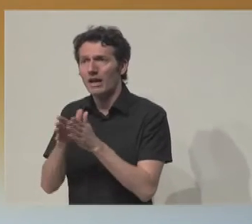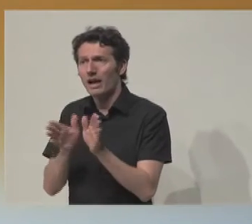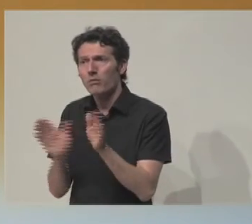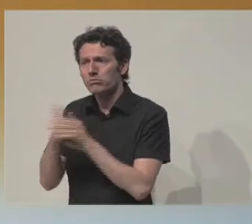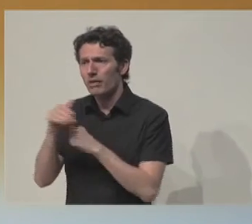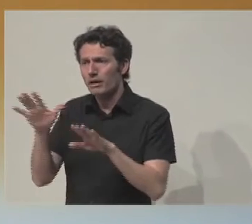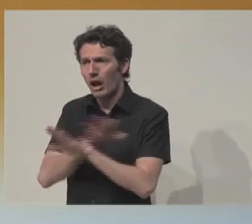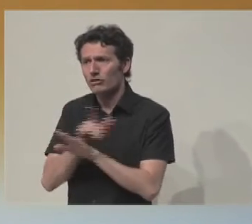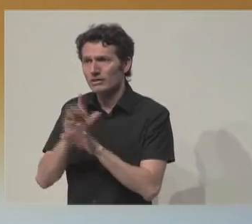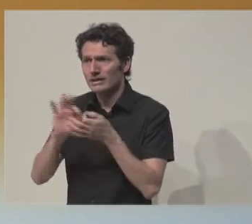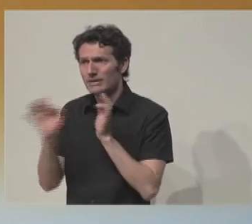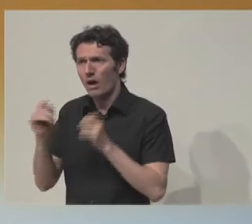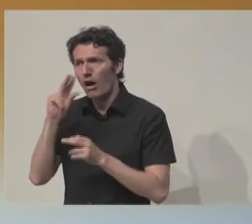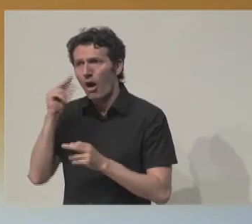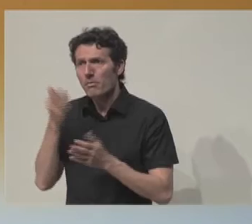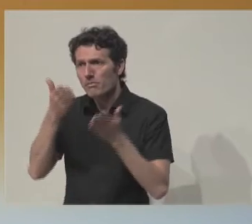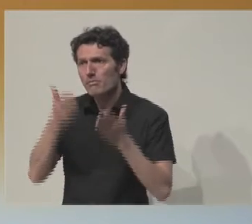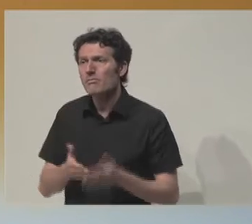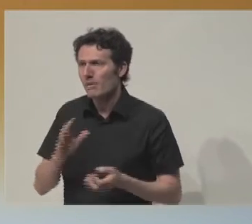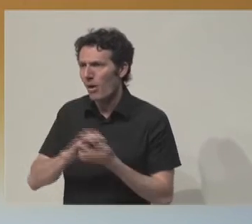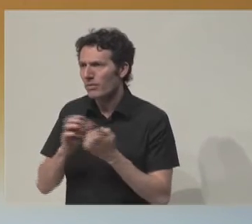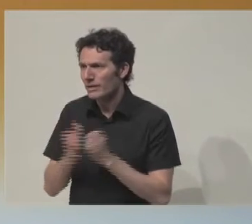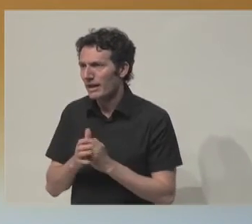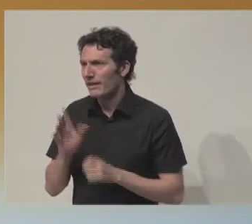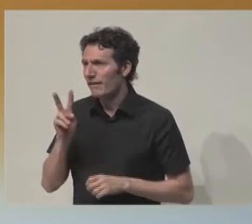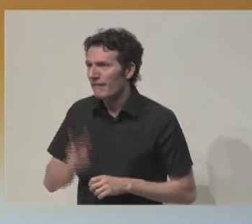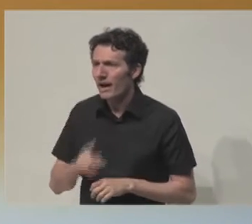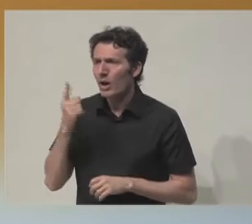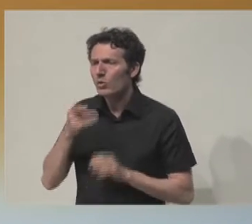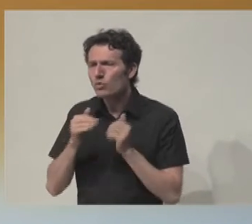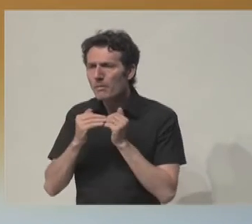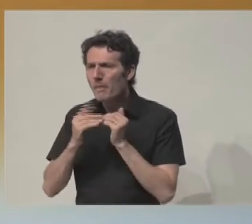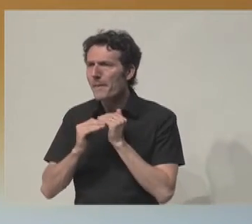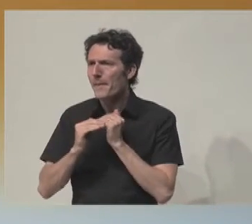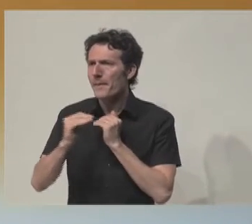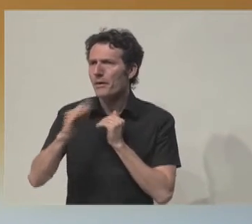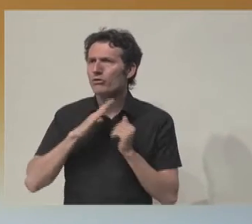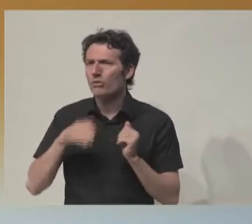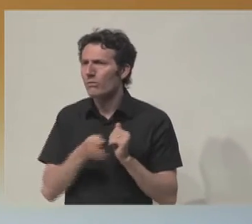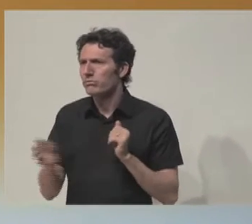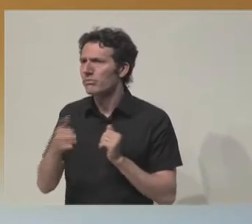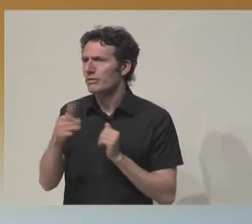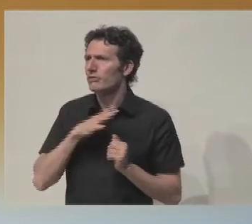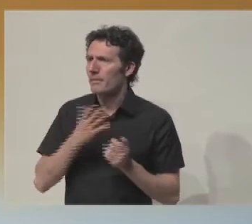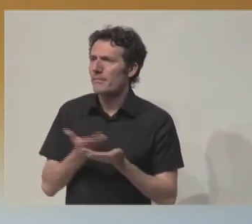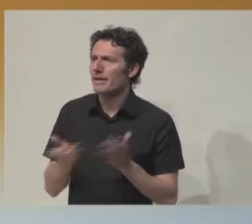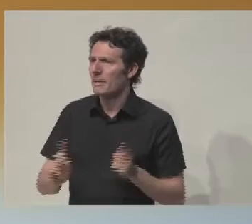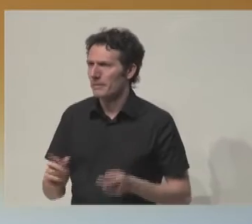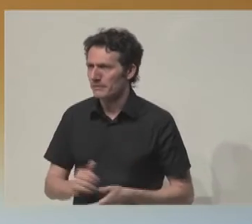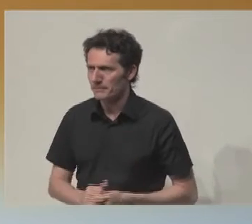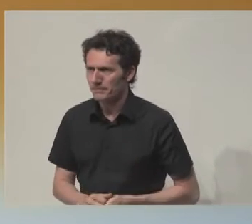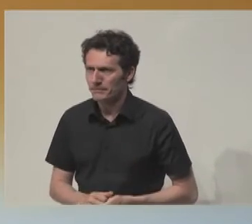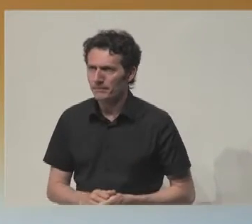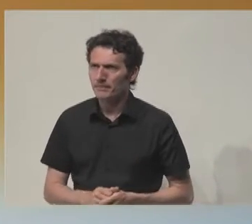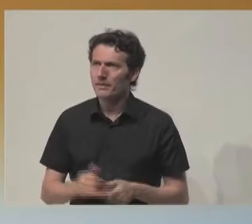compliqué les histoires d'hommes c'est pas toujours linéaires et pas toujours simple mais